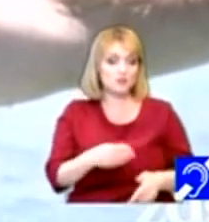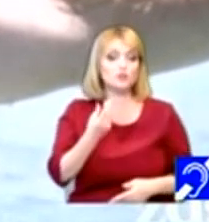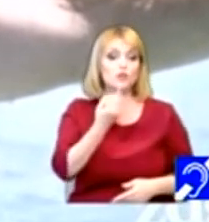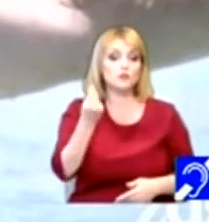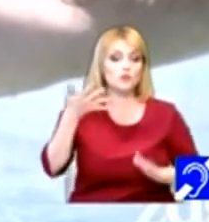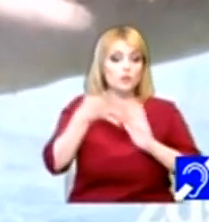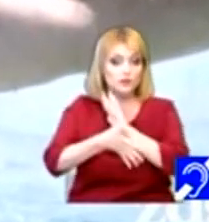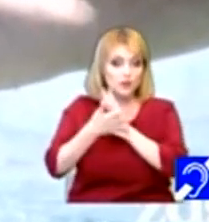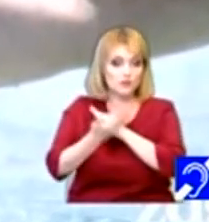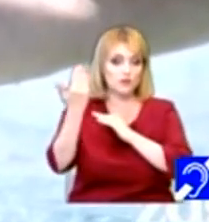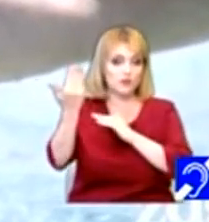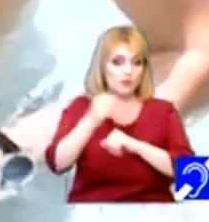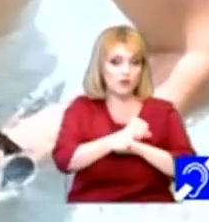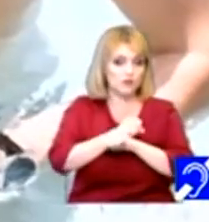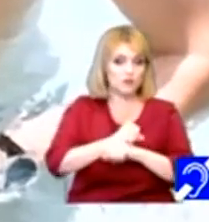sale.